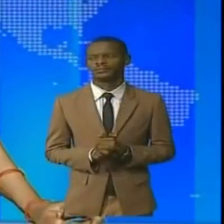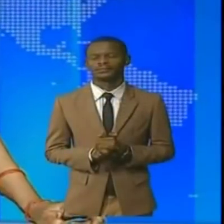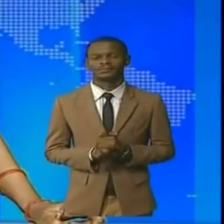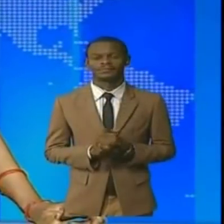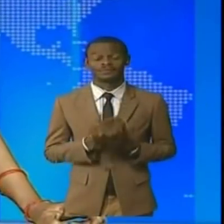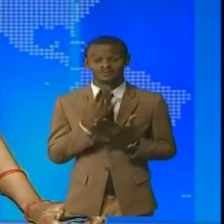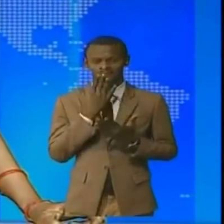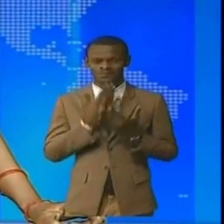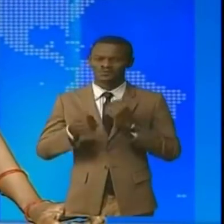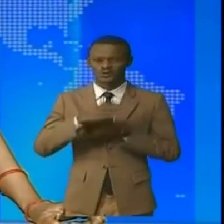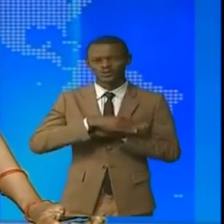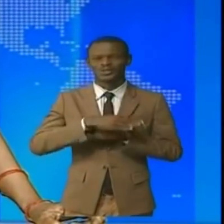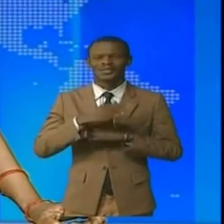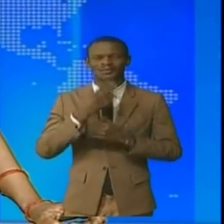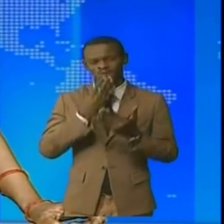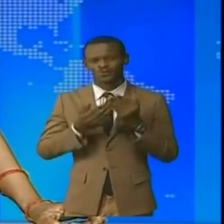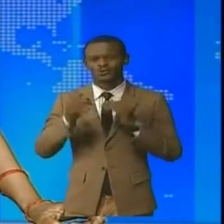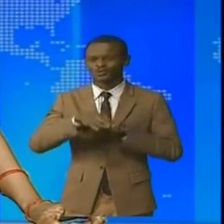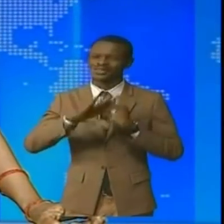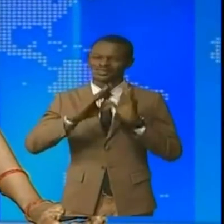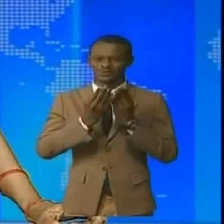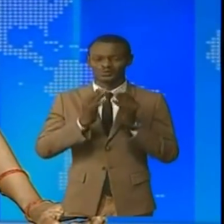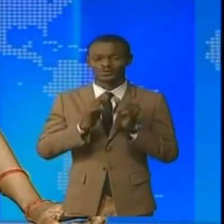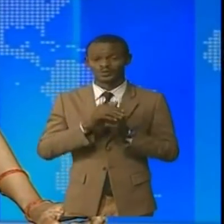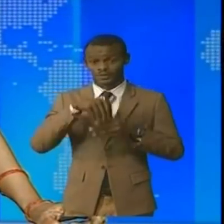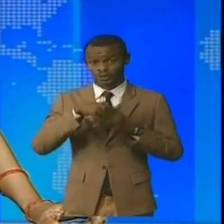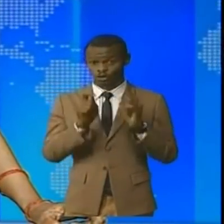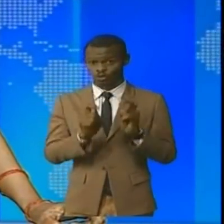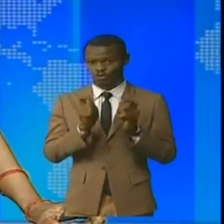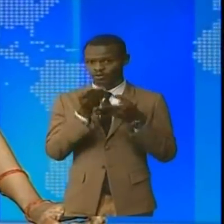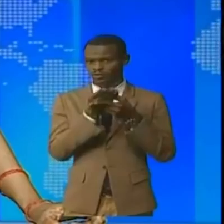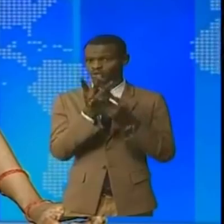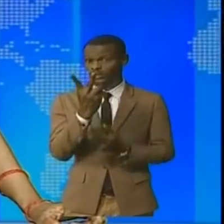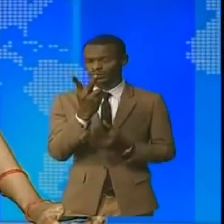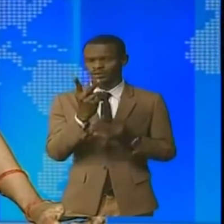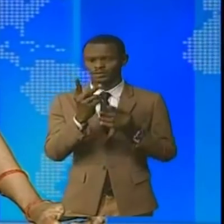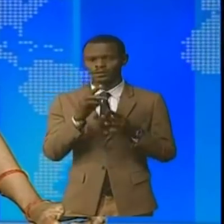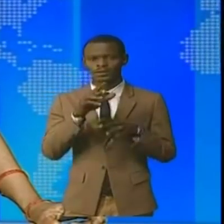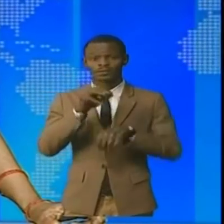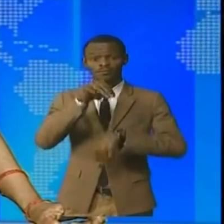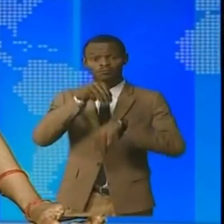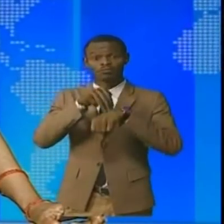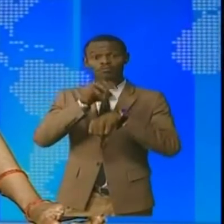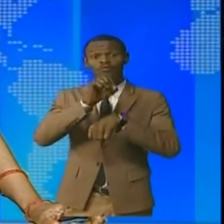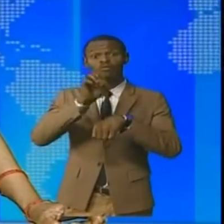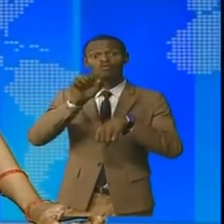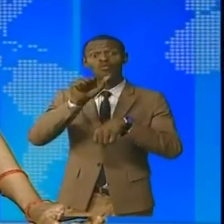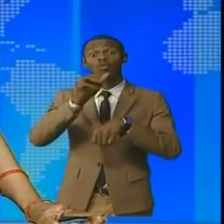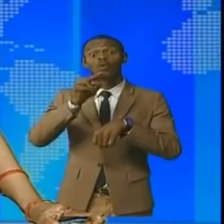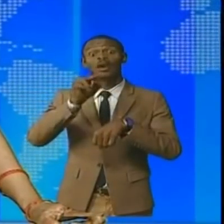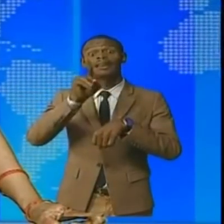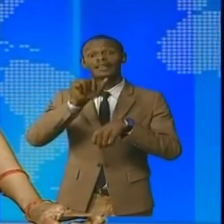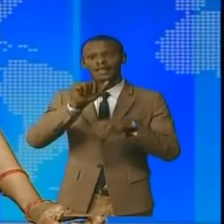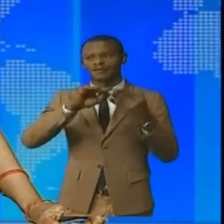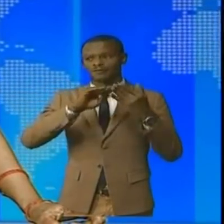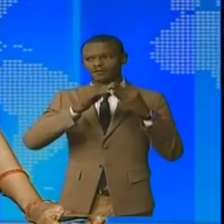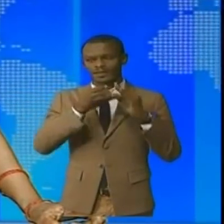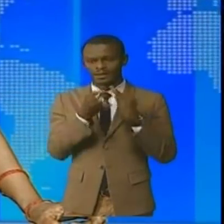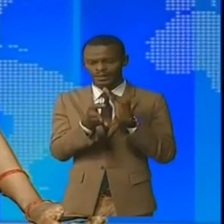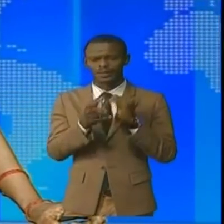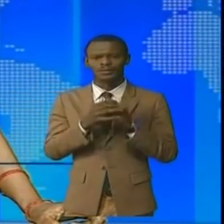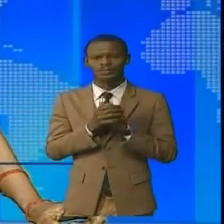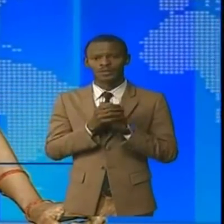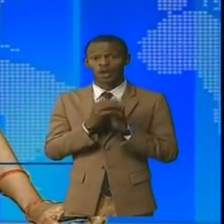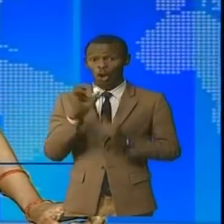Bonsoir à toutes et à tous. À la une de ce journal, deux dossiers. Mwanda, ville de l'or noir. Mwanda, ville soumise à la pollution, l'environnement de la